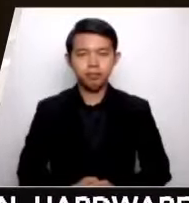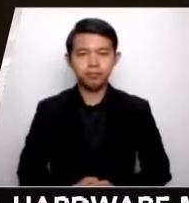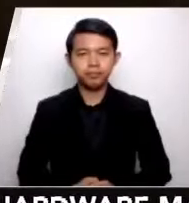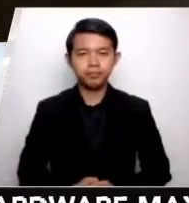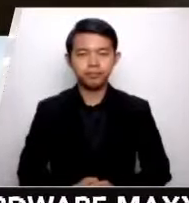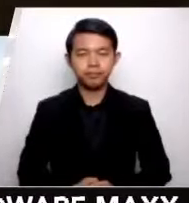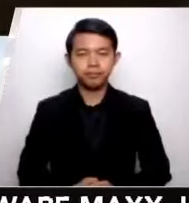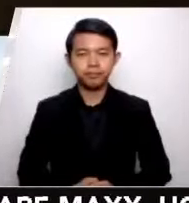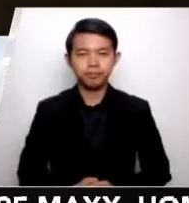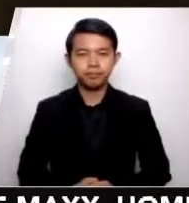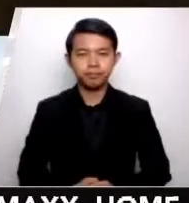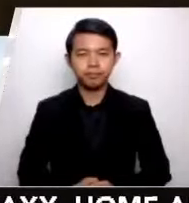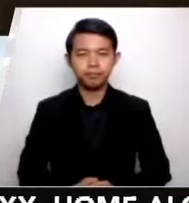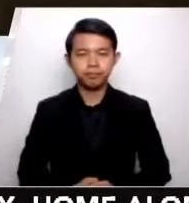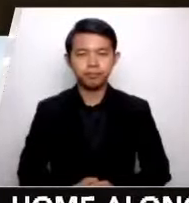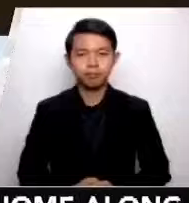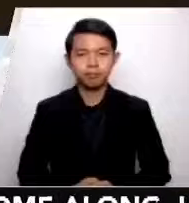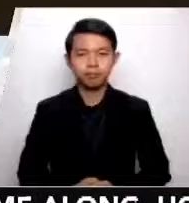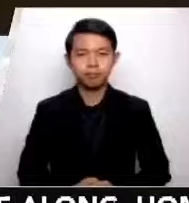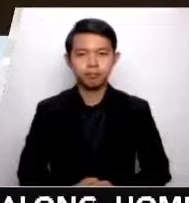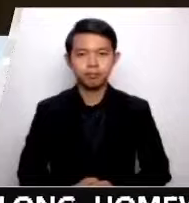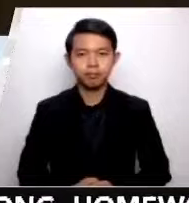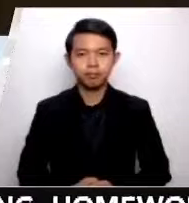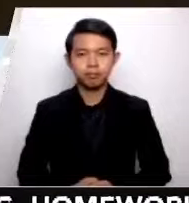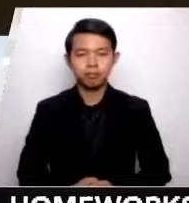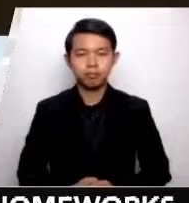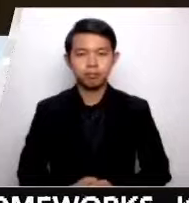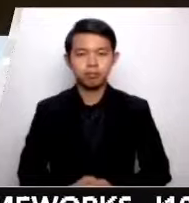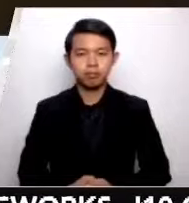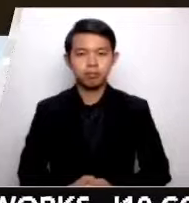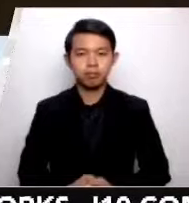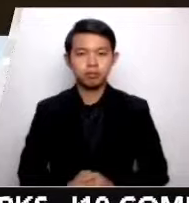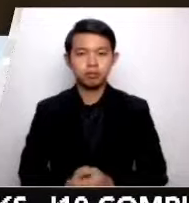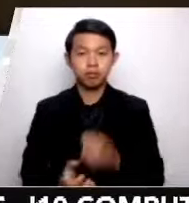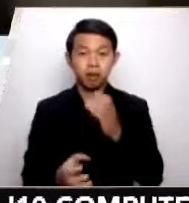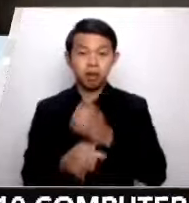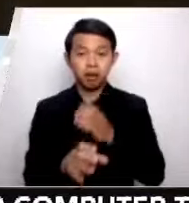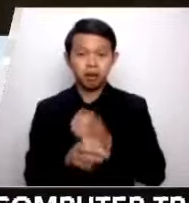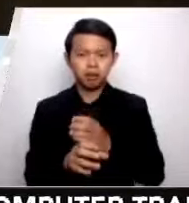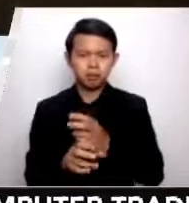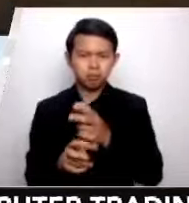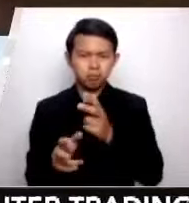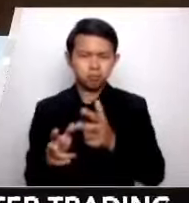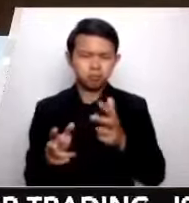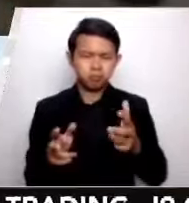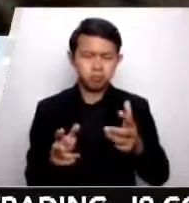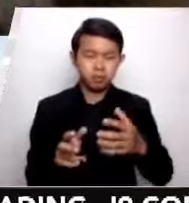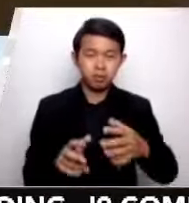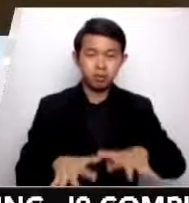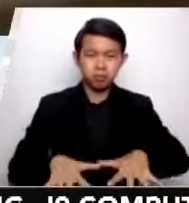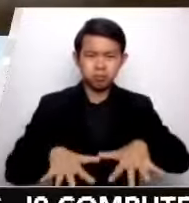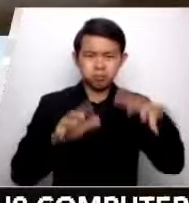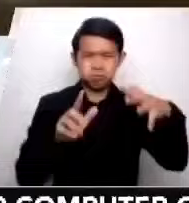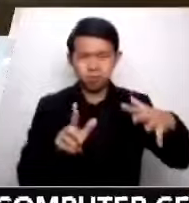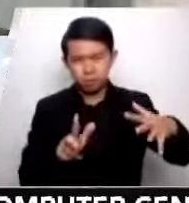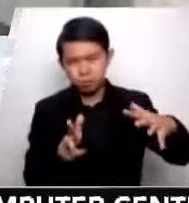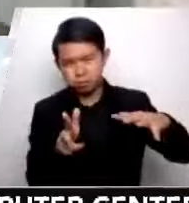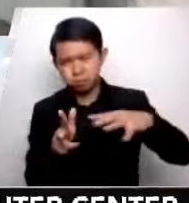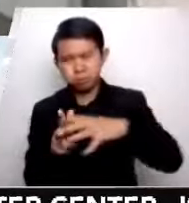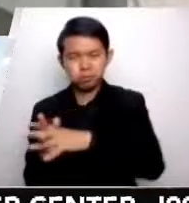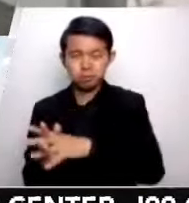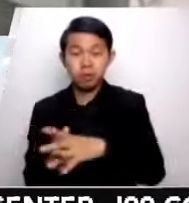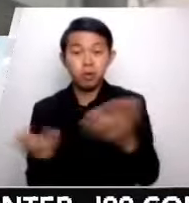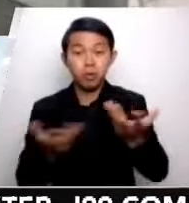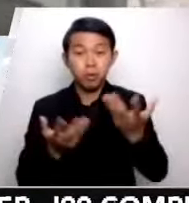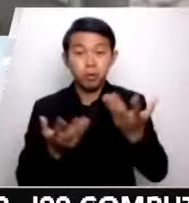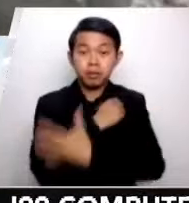Inanod ng baha ang mga kotseng ito sa Valencia, Spain. Marami ang naipon at nagpatong-patong. Kabi-kabila ang pinsala ng matinding